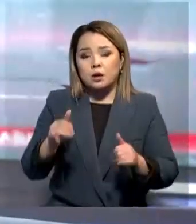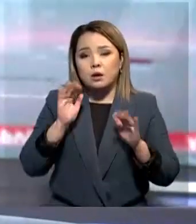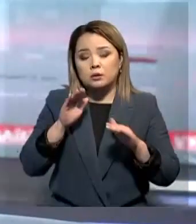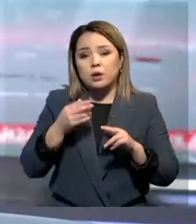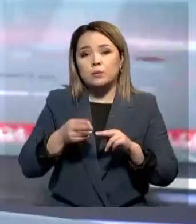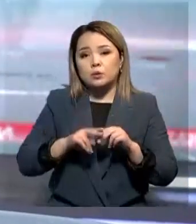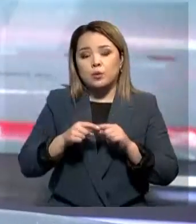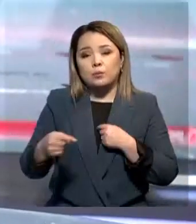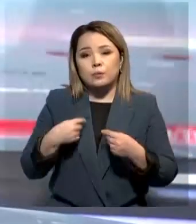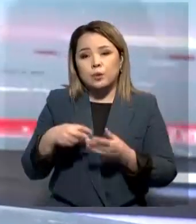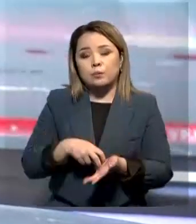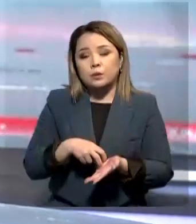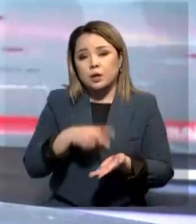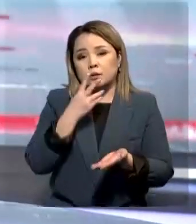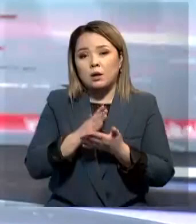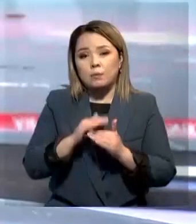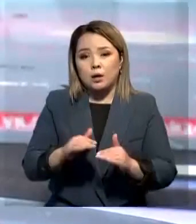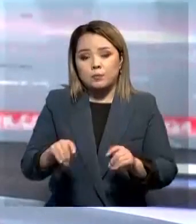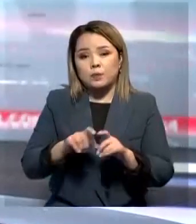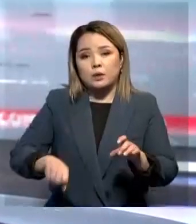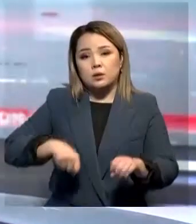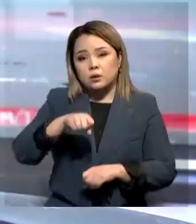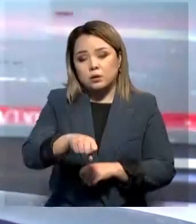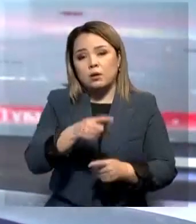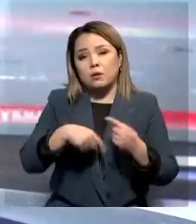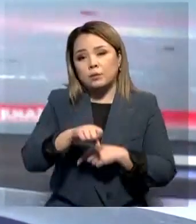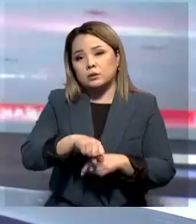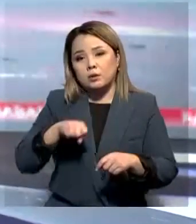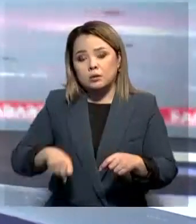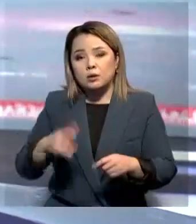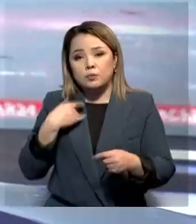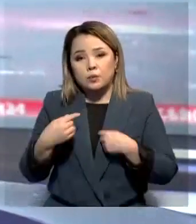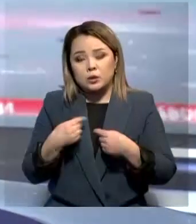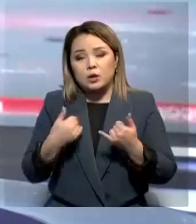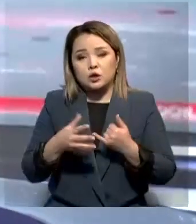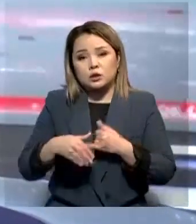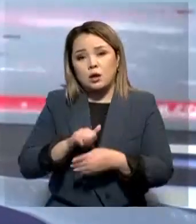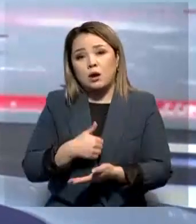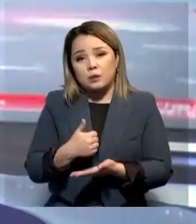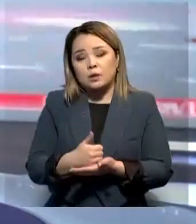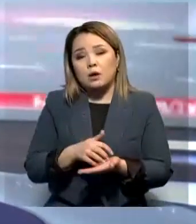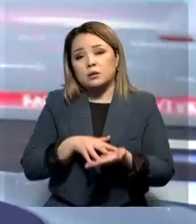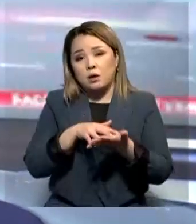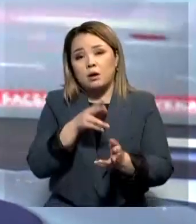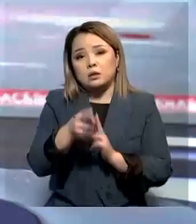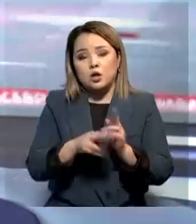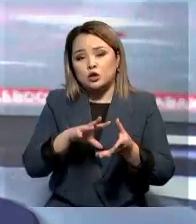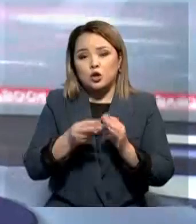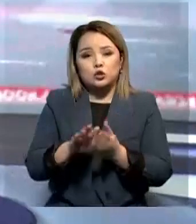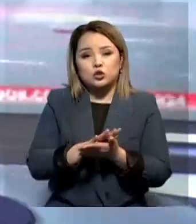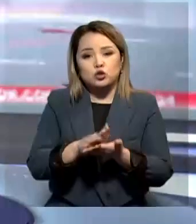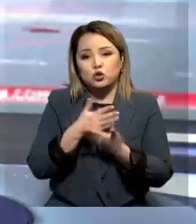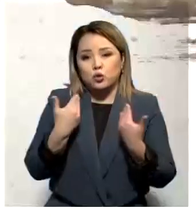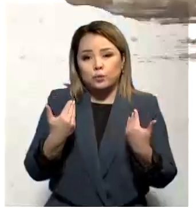аяктылардан зарезап болган тургундар балаларын мектепке өздері апарып алып келет. Ал жергиликтүү акимдикке арызданганы менен нәтиже